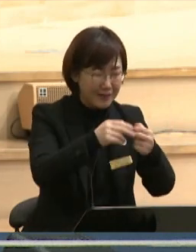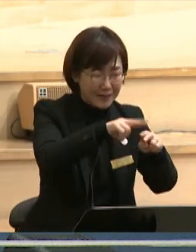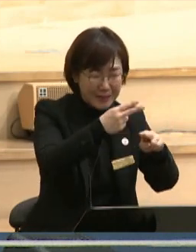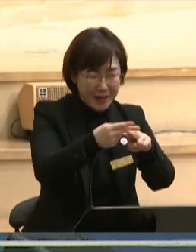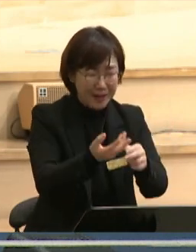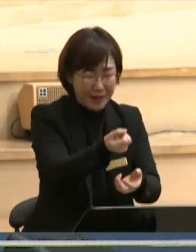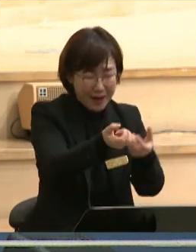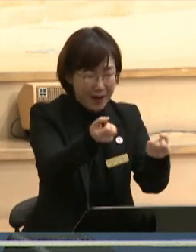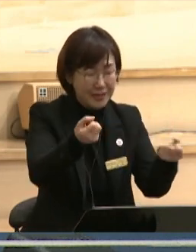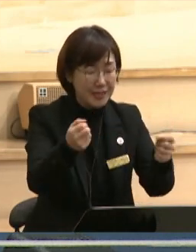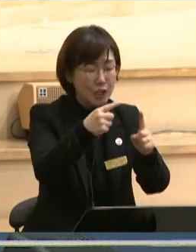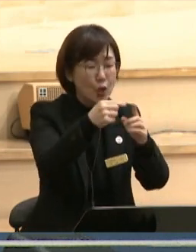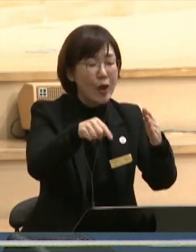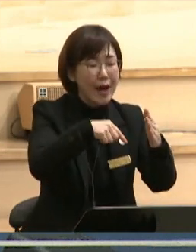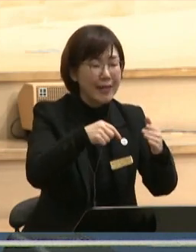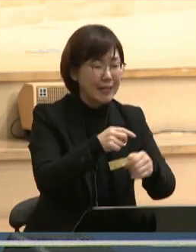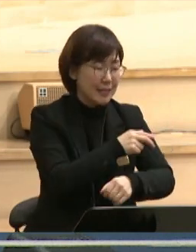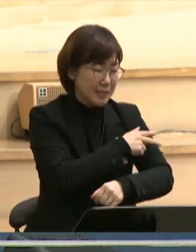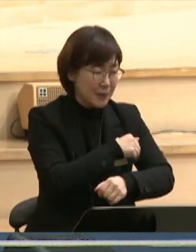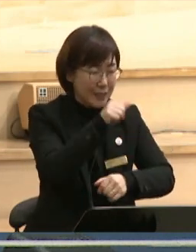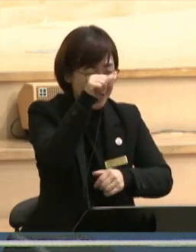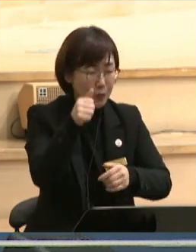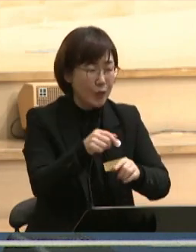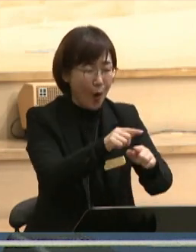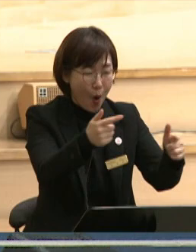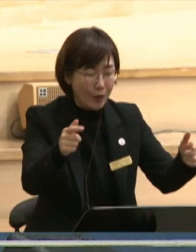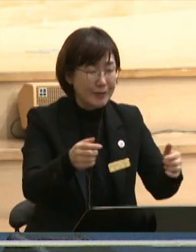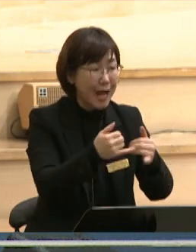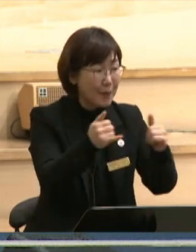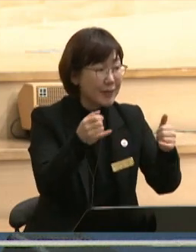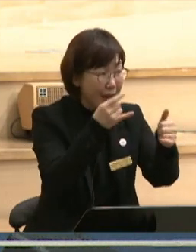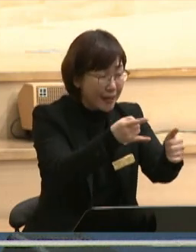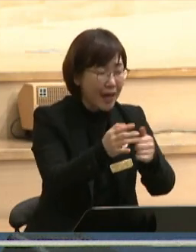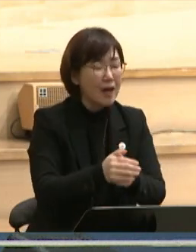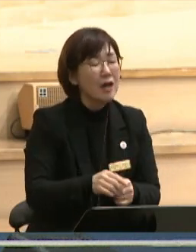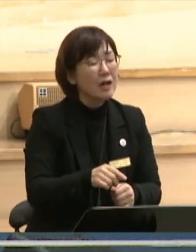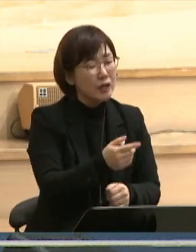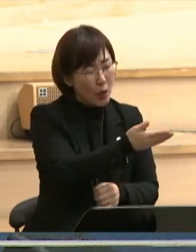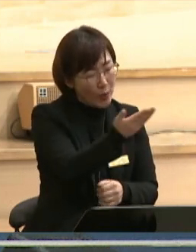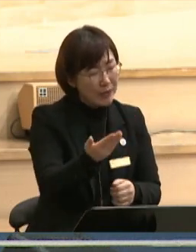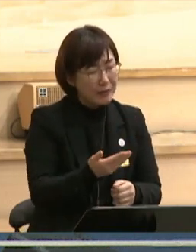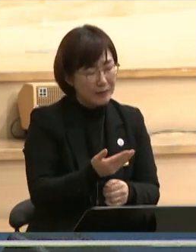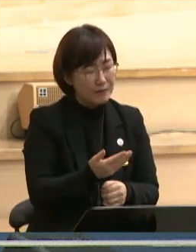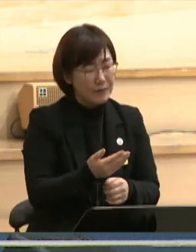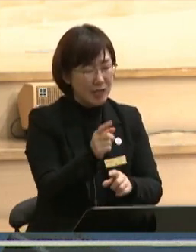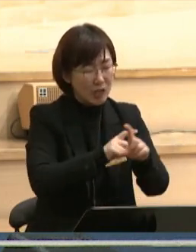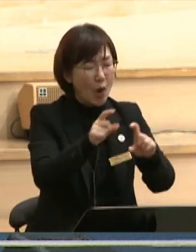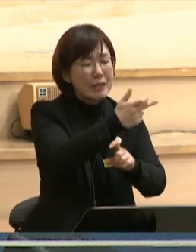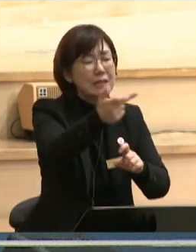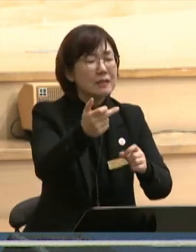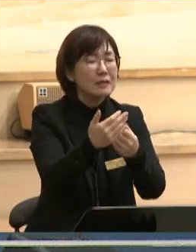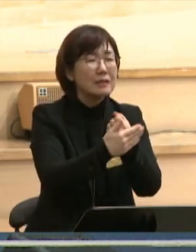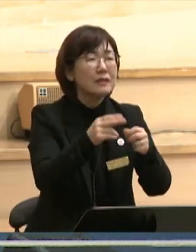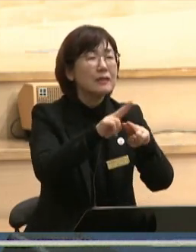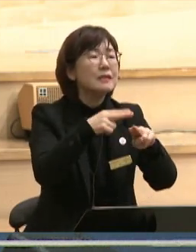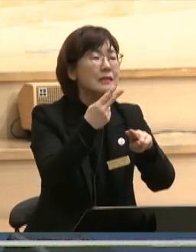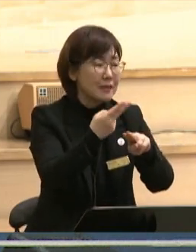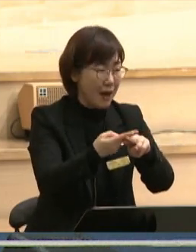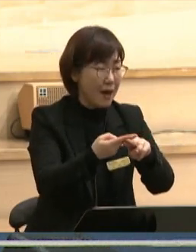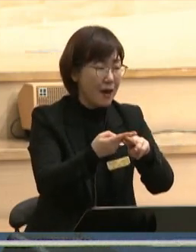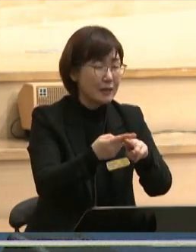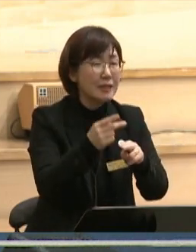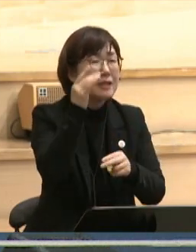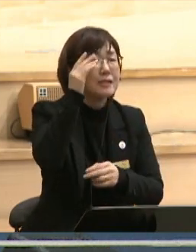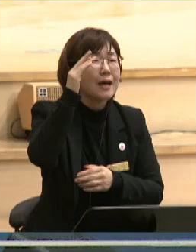직분을 가진 교회를 향해서 이렇게 이야기합니다 너희는 더욱 큰 은사를 사모하라 너희는 더욱 큰